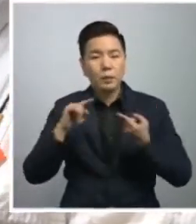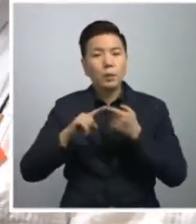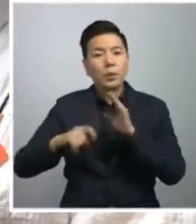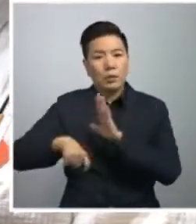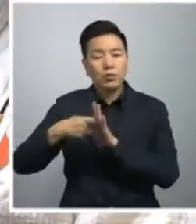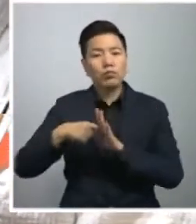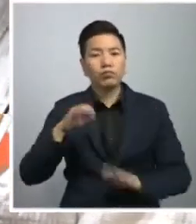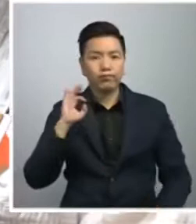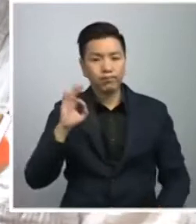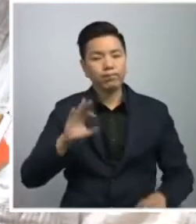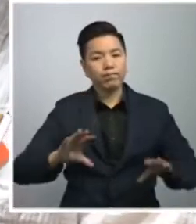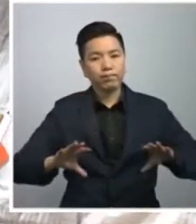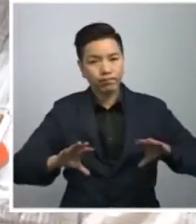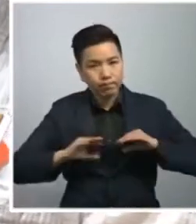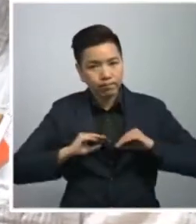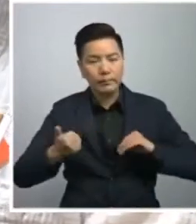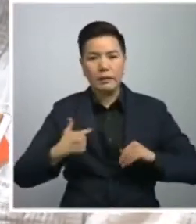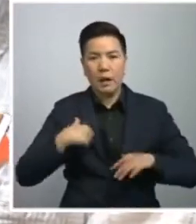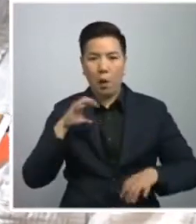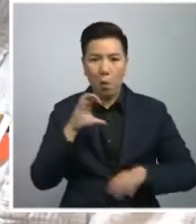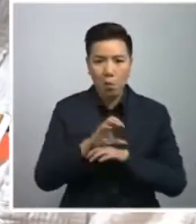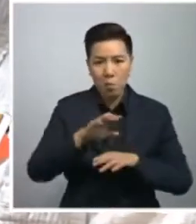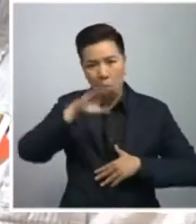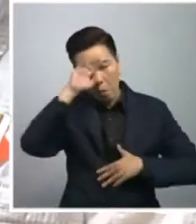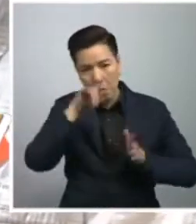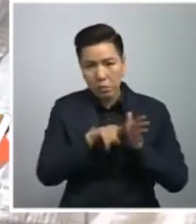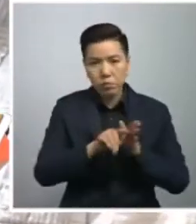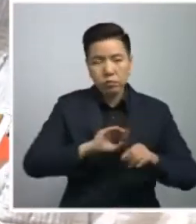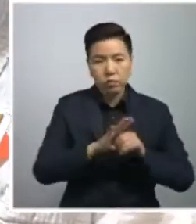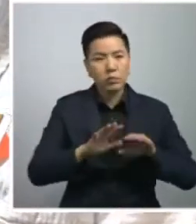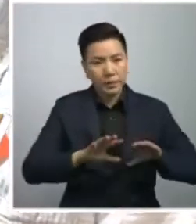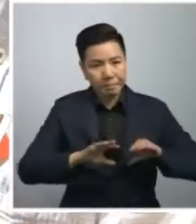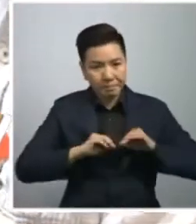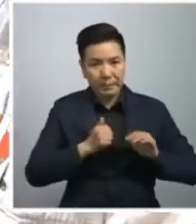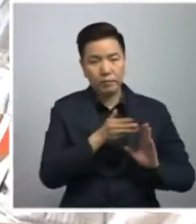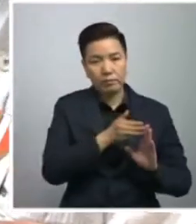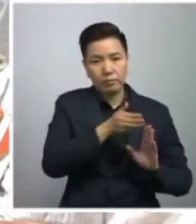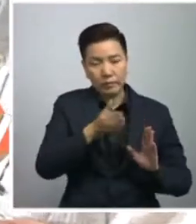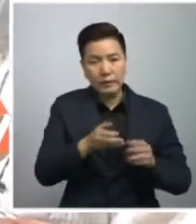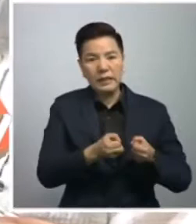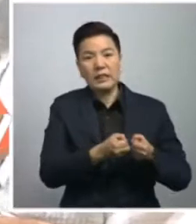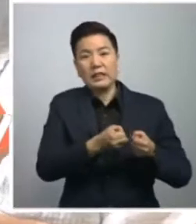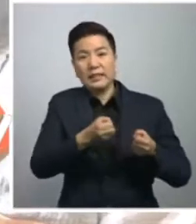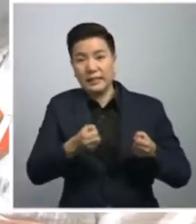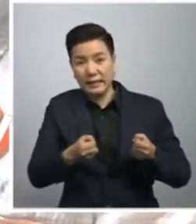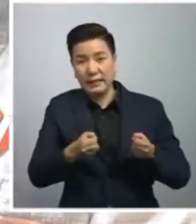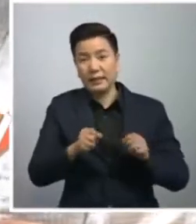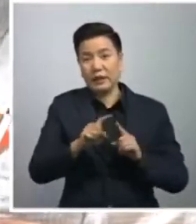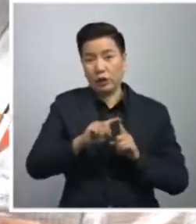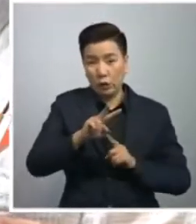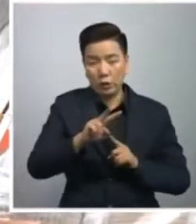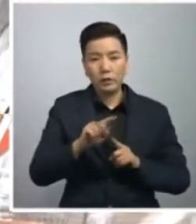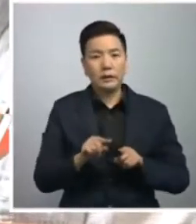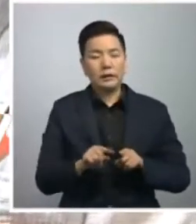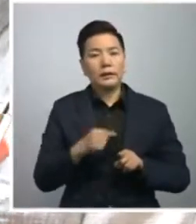เหตุผลที่พอรับได้เนื่องจากต้องการควบคุมการแพร่ระบาดของโควิด-19 และต่อมาได้มีการขยายพรก.ฉุกเฉินเป็นครั้งที่